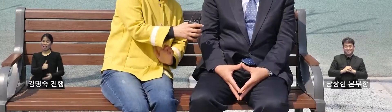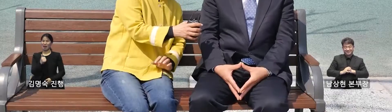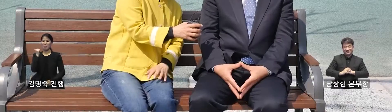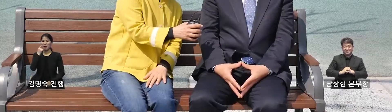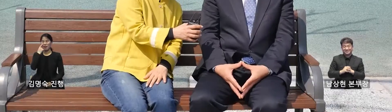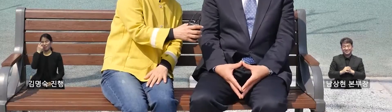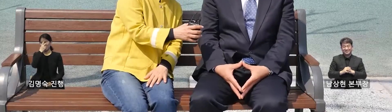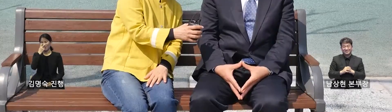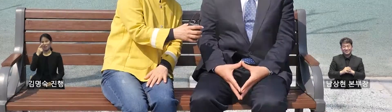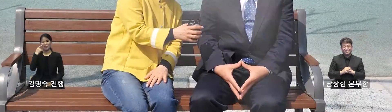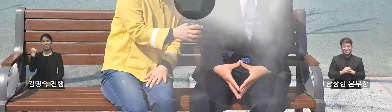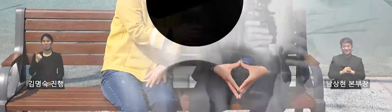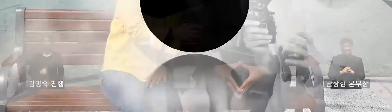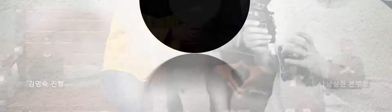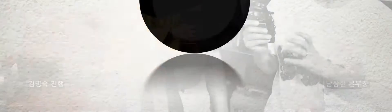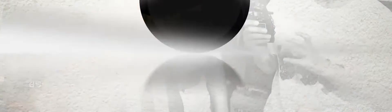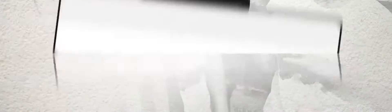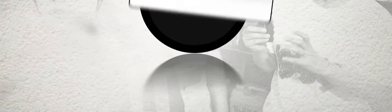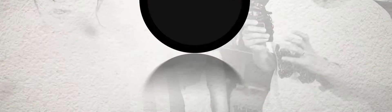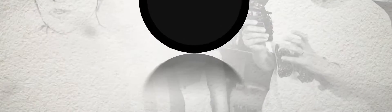예. 네.